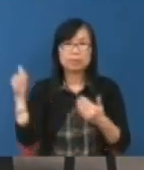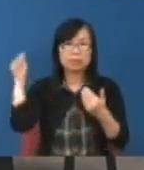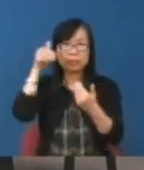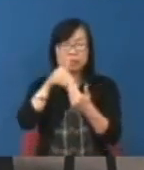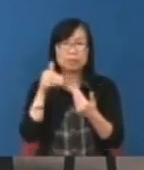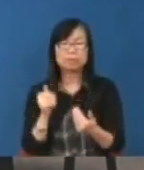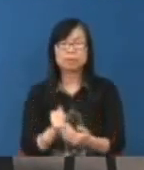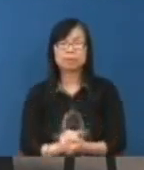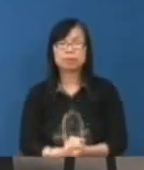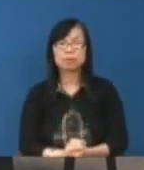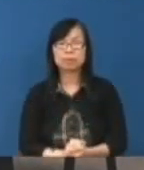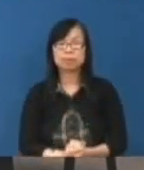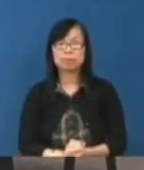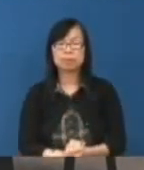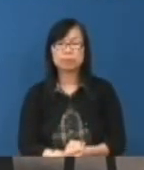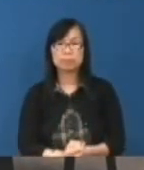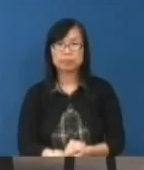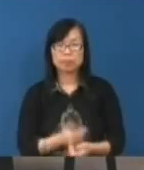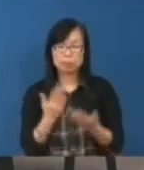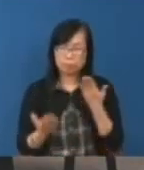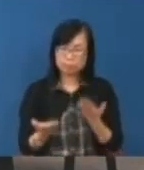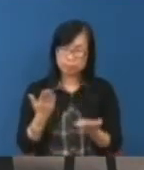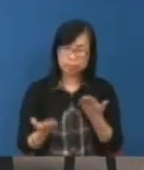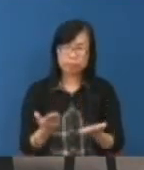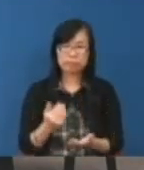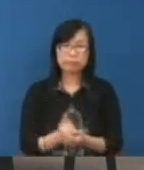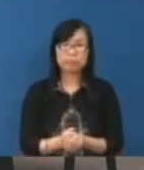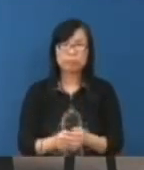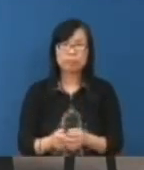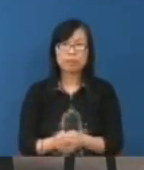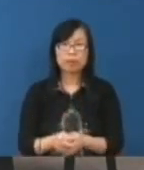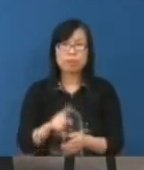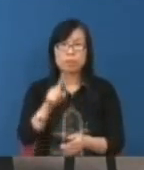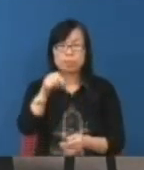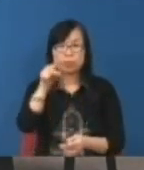啊，或者係縣啊、